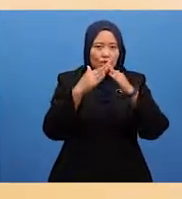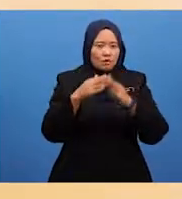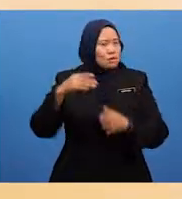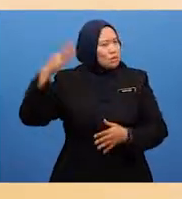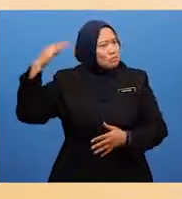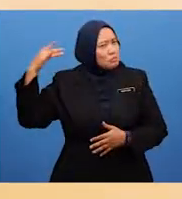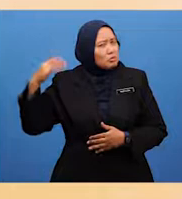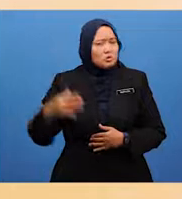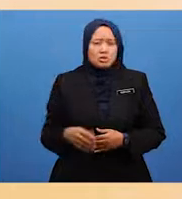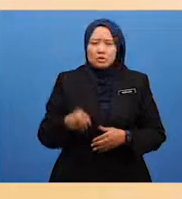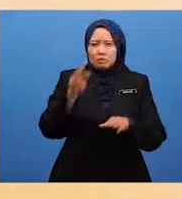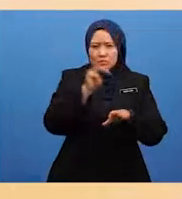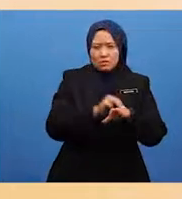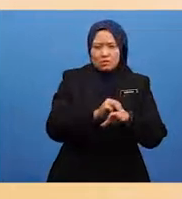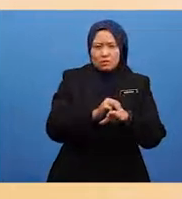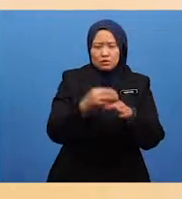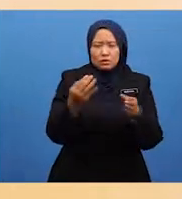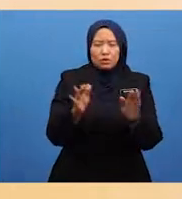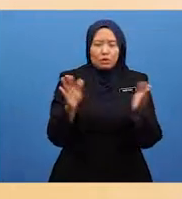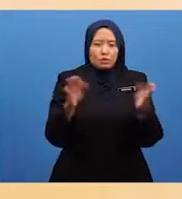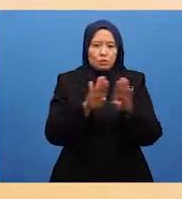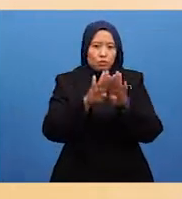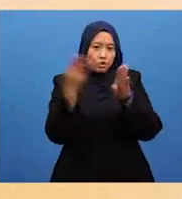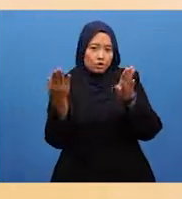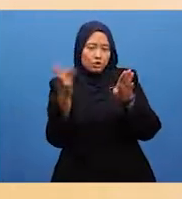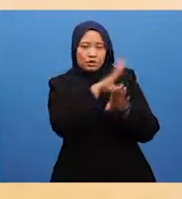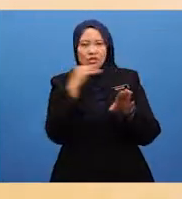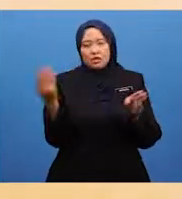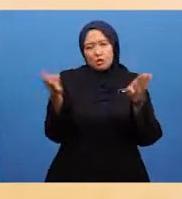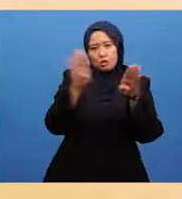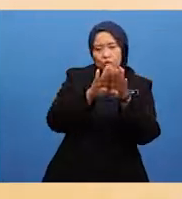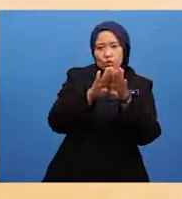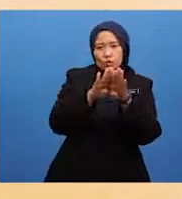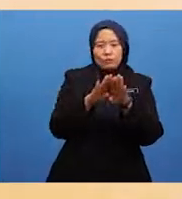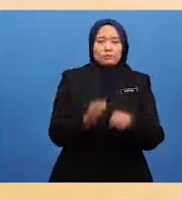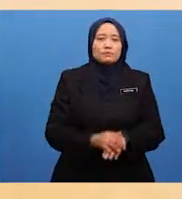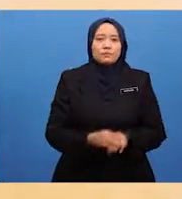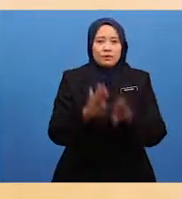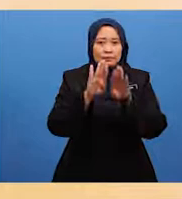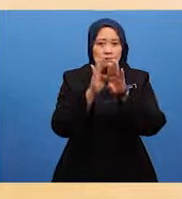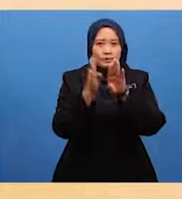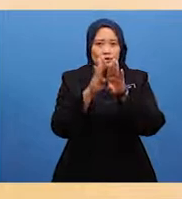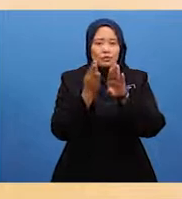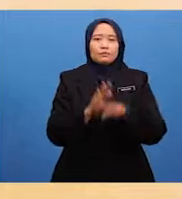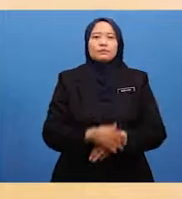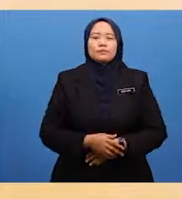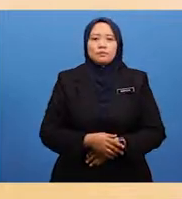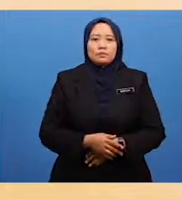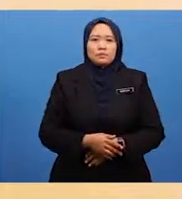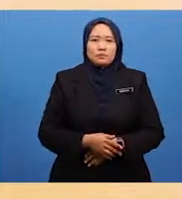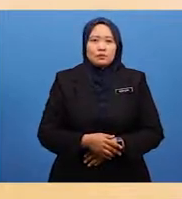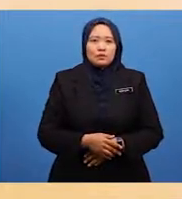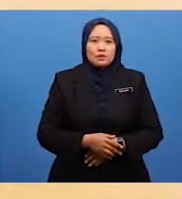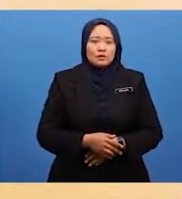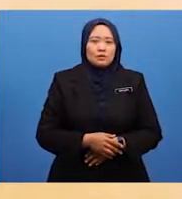ditutup. Ia sangat tidak menyenangkan cikgu. Bukan itu sahaja, daya geseran